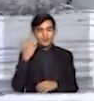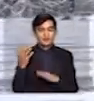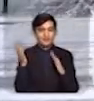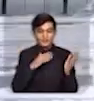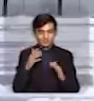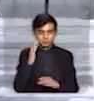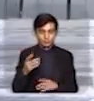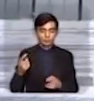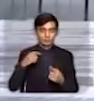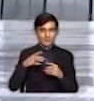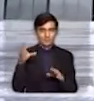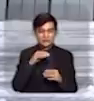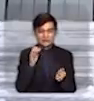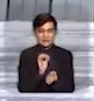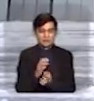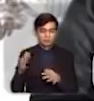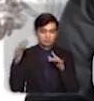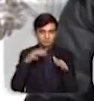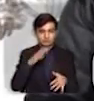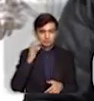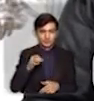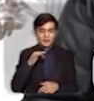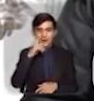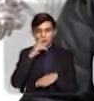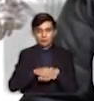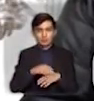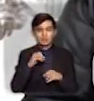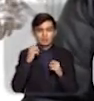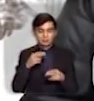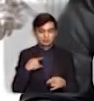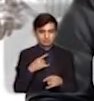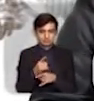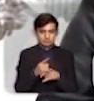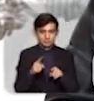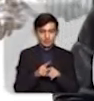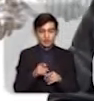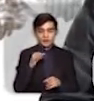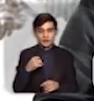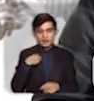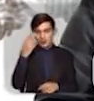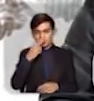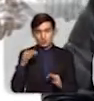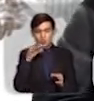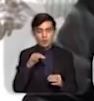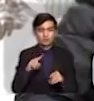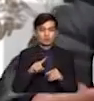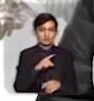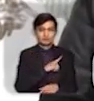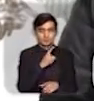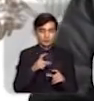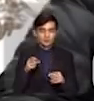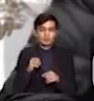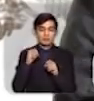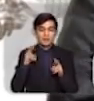соқса, бүткіл бәрі сажа болады мына жердің бәрі. Енді акимат бізді мазақ қылып отыр ма? Бізге Астанадан экспертиза жіберсін. Бізге